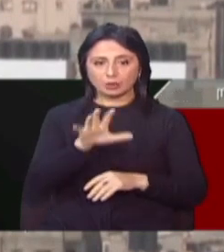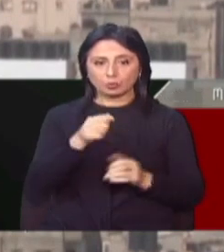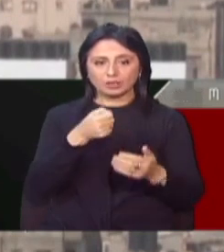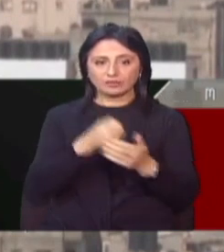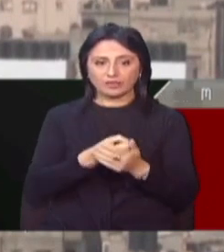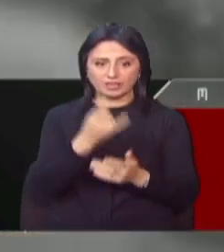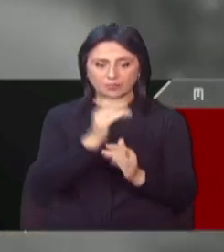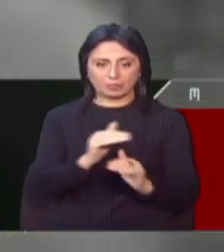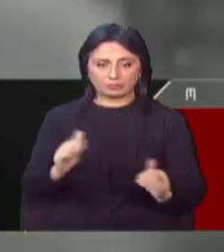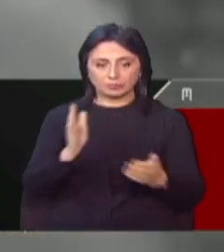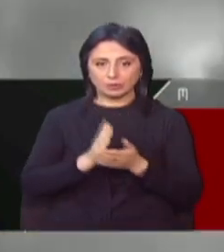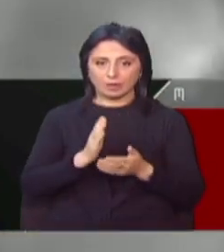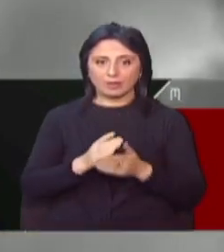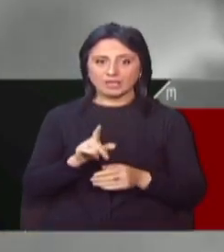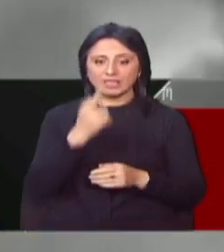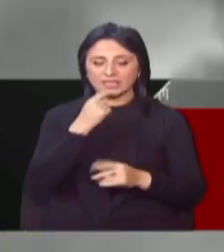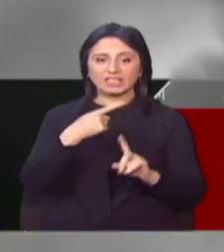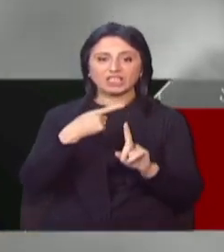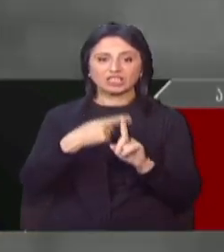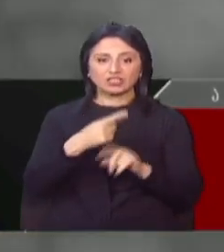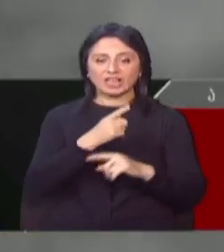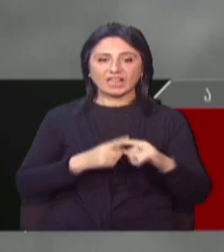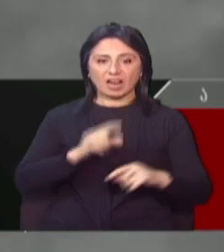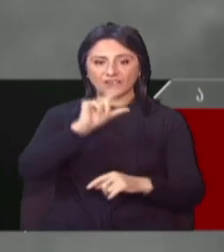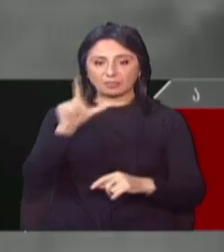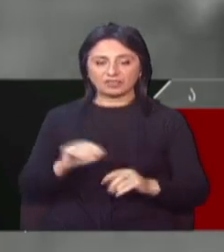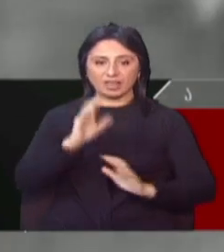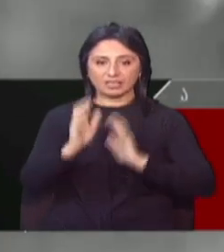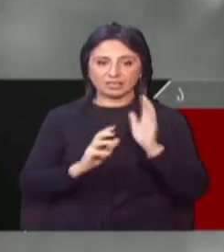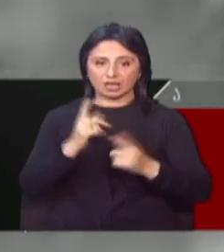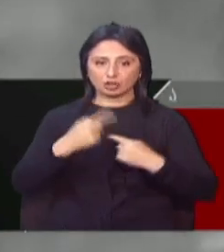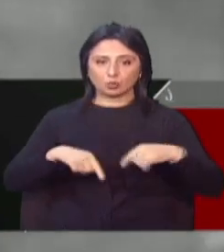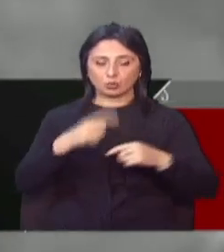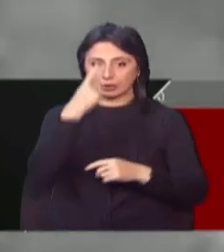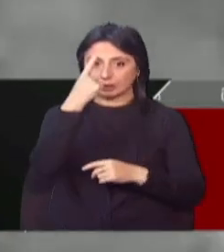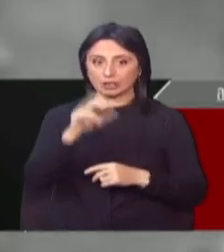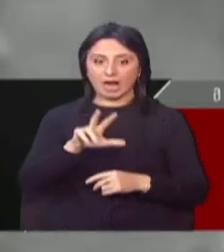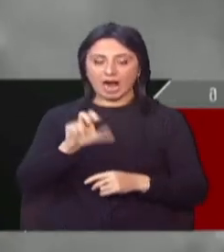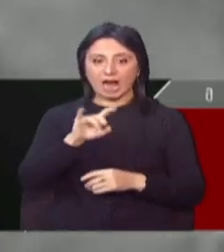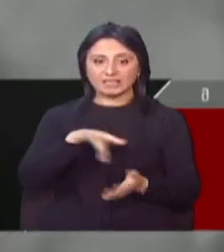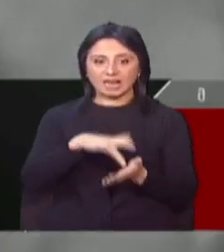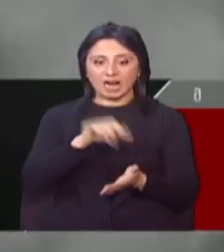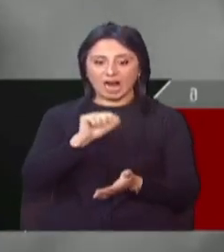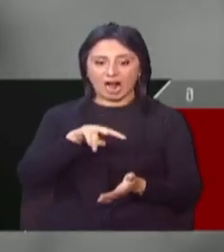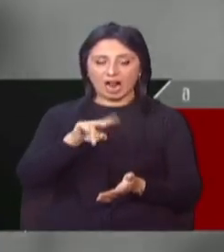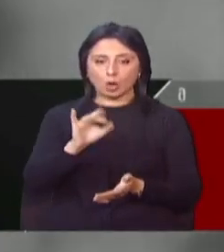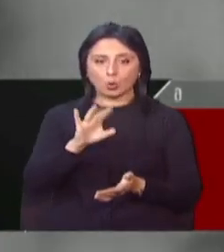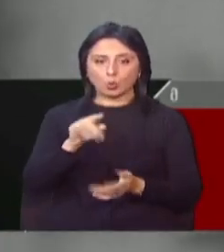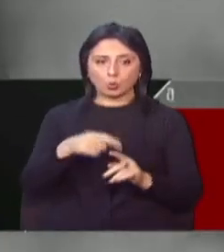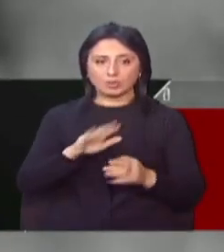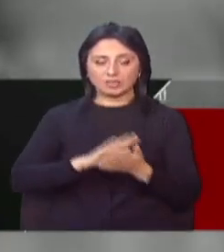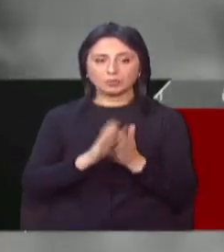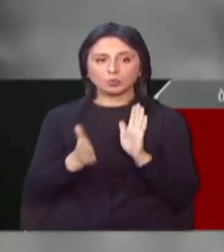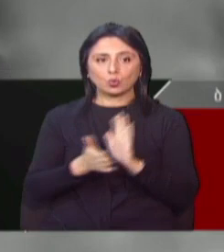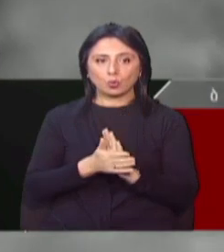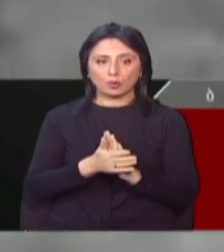3500-მდე არასრულწლოვანია. ამასთან წითელი ჯვრისა და ნახევარმთვარის საერთაშორისო ორგანიზაციის ცნობით ღაზის ქალაქ ალ-კუდსის ჰოსპიტალში